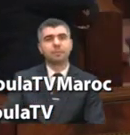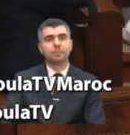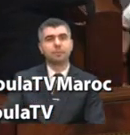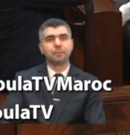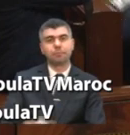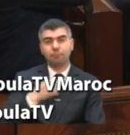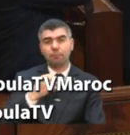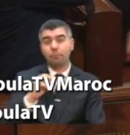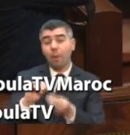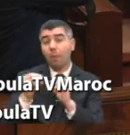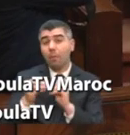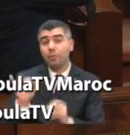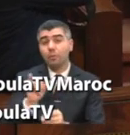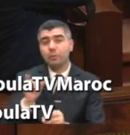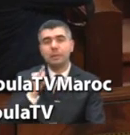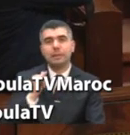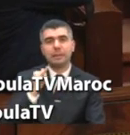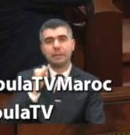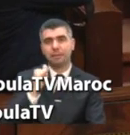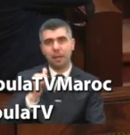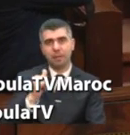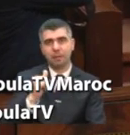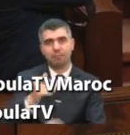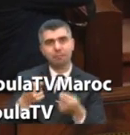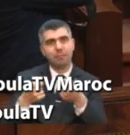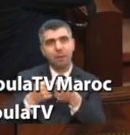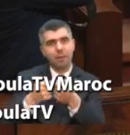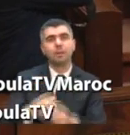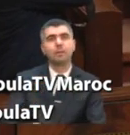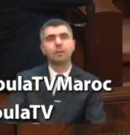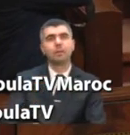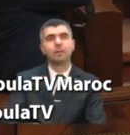لكن الإشكال السيد الوزير يظل قائما دائما، كيف يعقل السيد الوزير